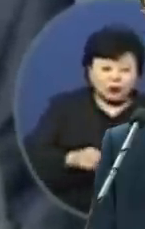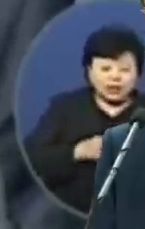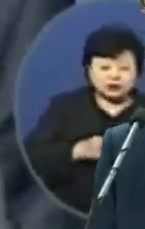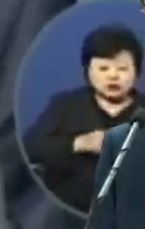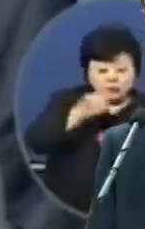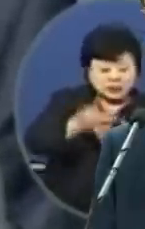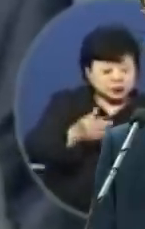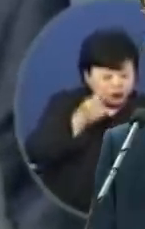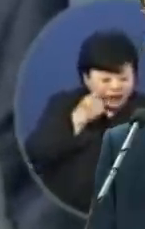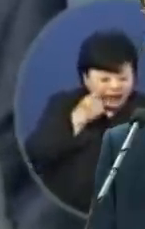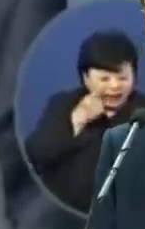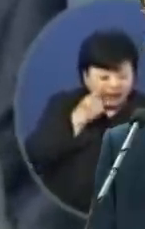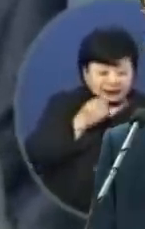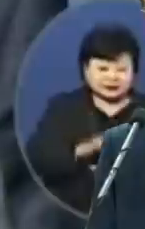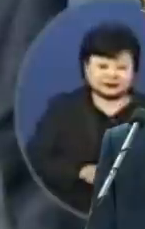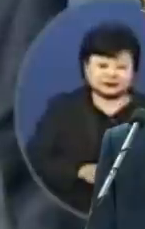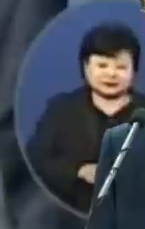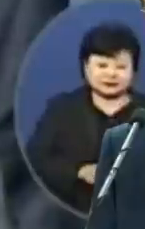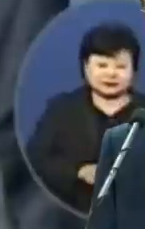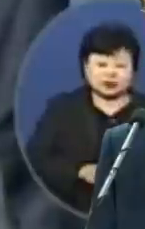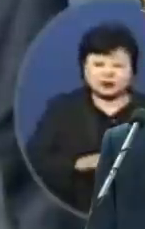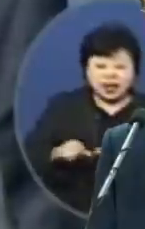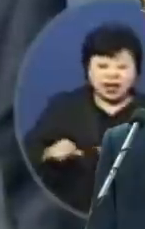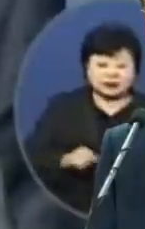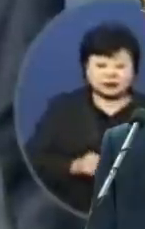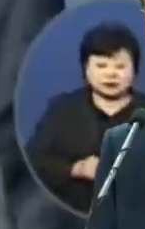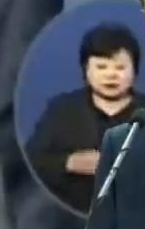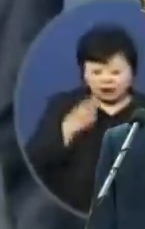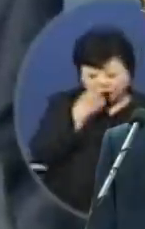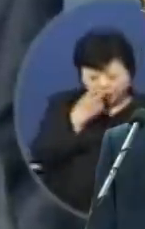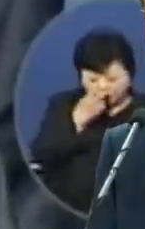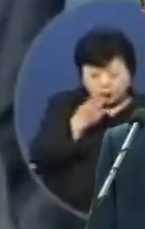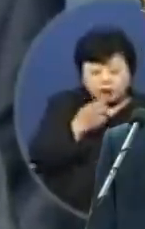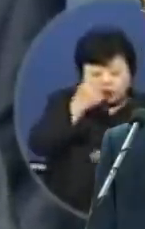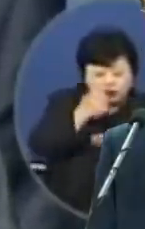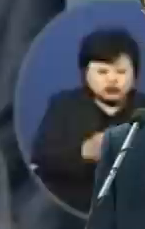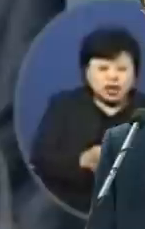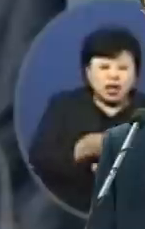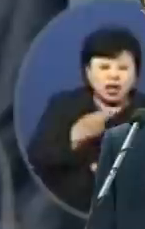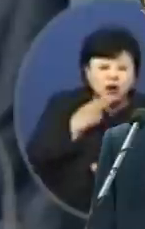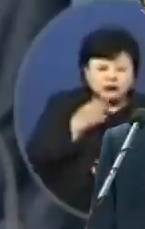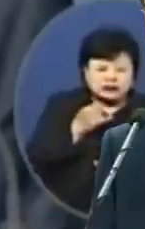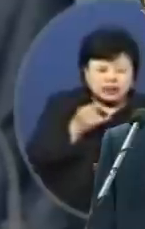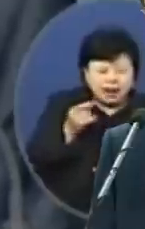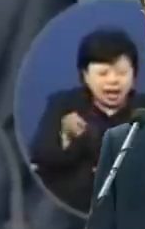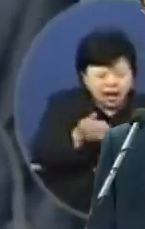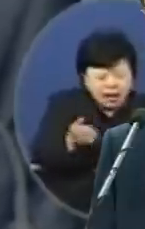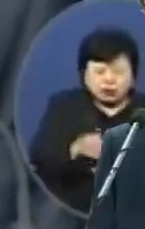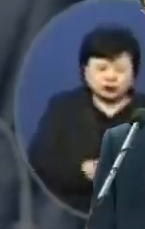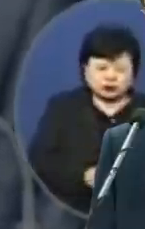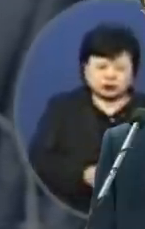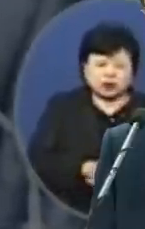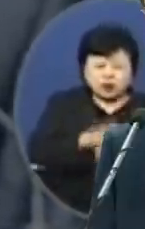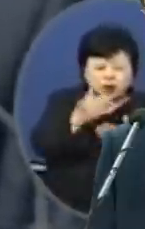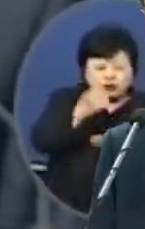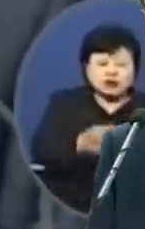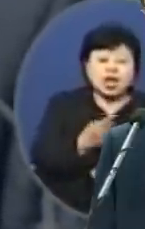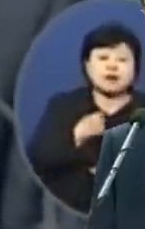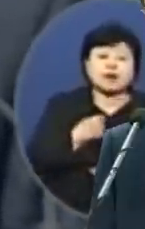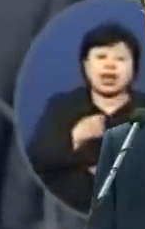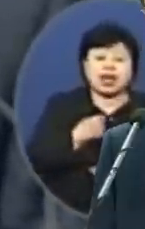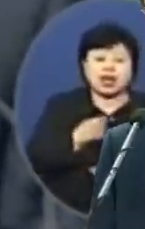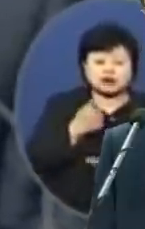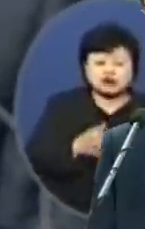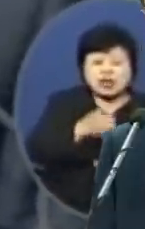받습니다. 여러분 행위를 조사해보면 죄 없는 사람이 누가 있습니까? 모든 사람이 죄를 지어서 죄인이